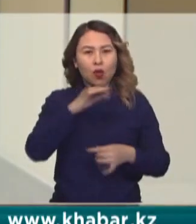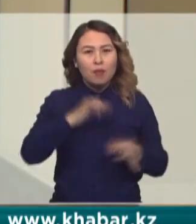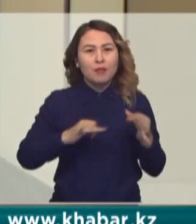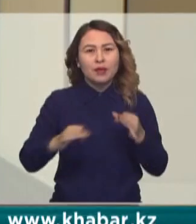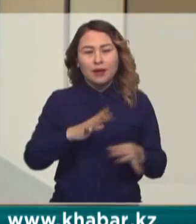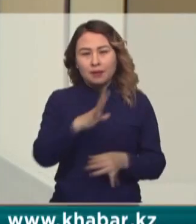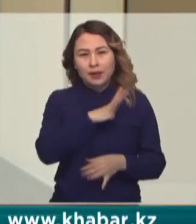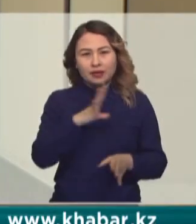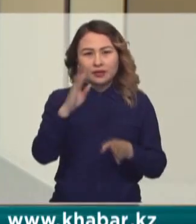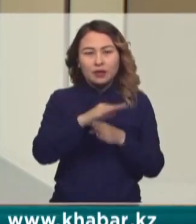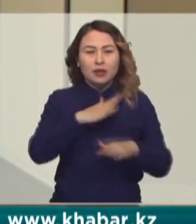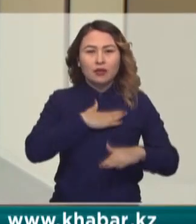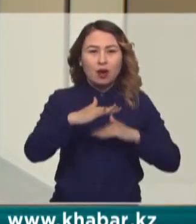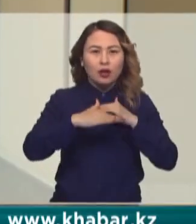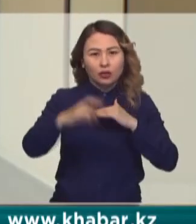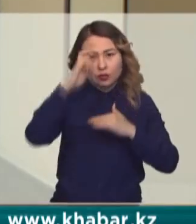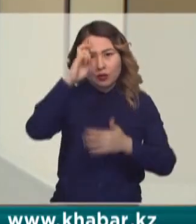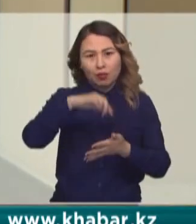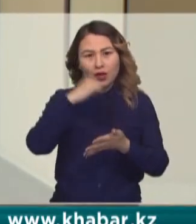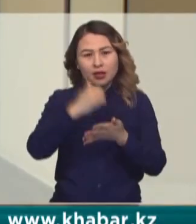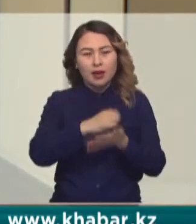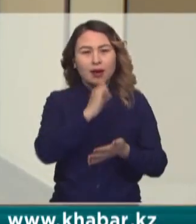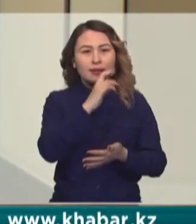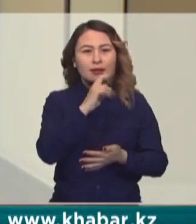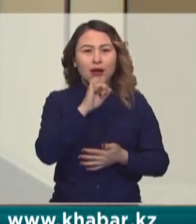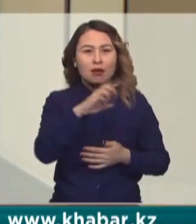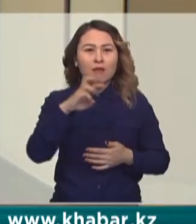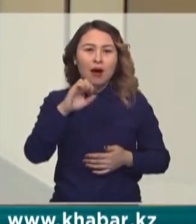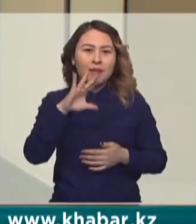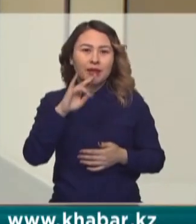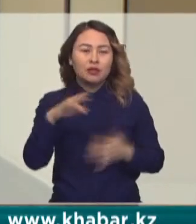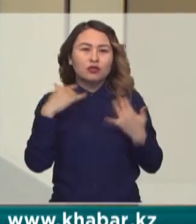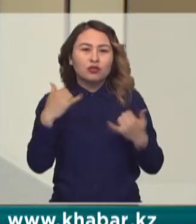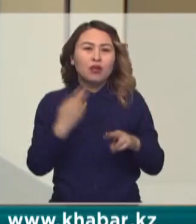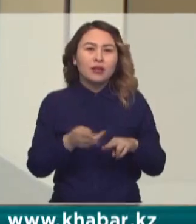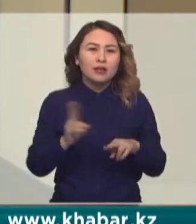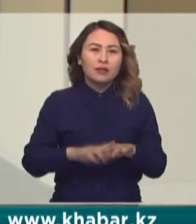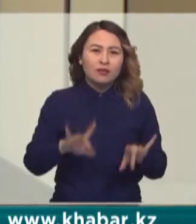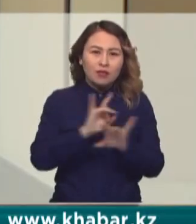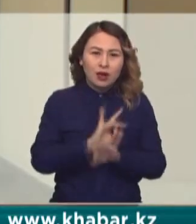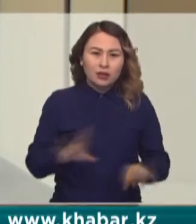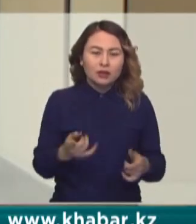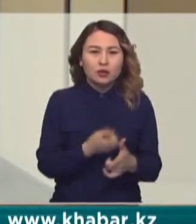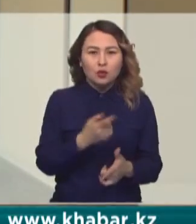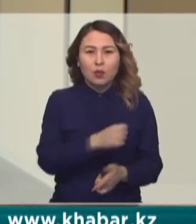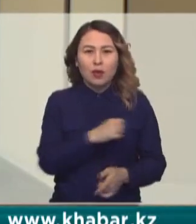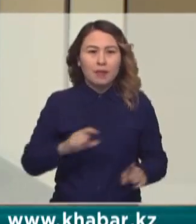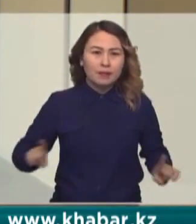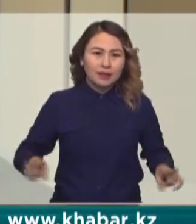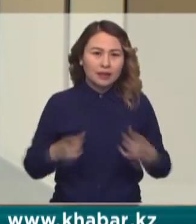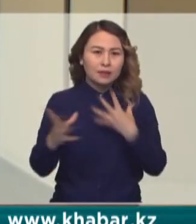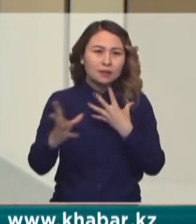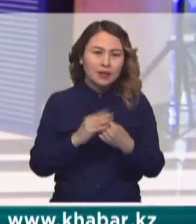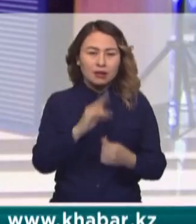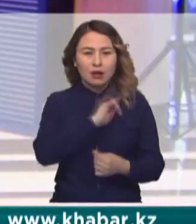ортаға салды. Еліміздің үкімет басшысы Асқар Мамин жалпы осы жасанды интеллект технологиясын бірлесіп дамыту үшін одақ